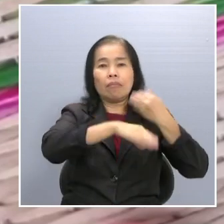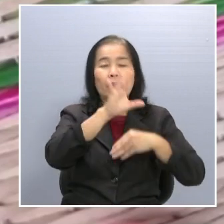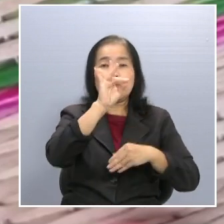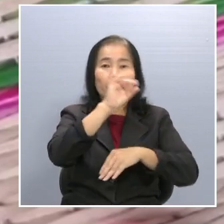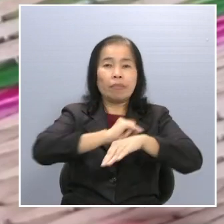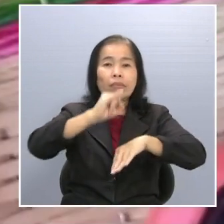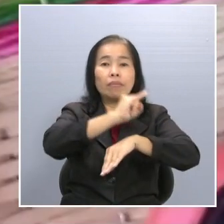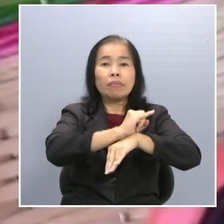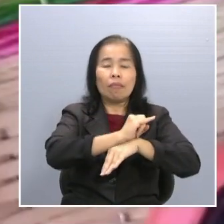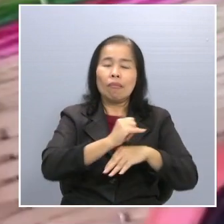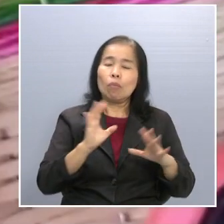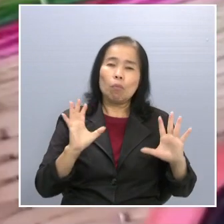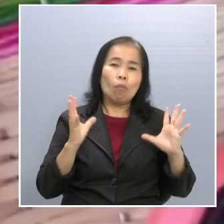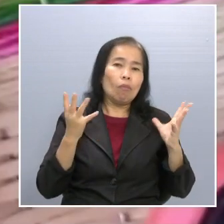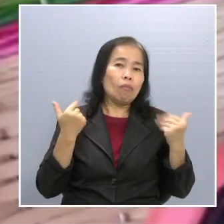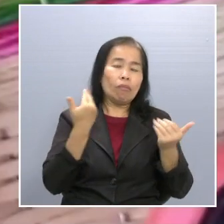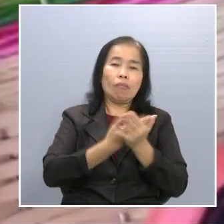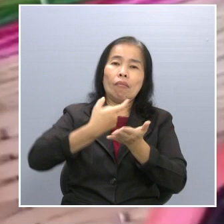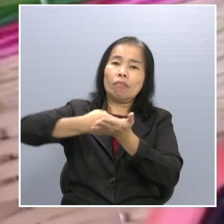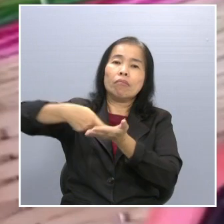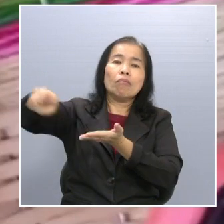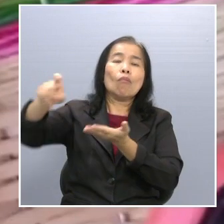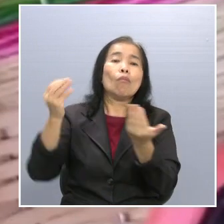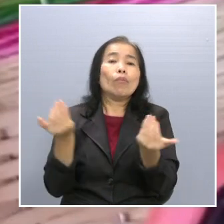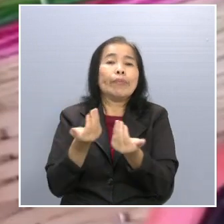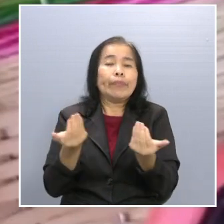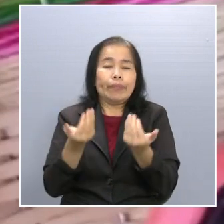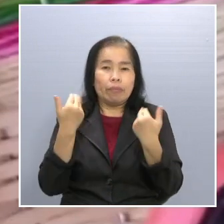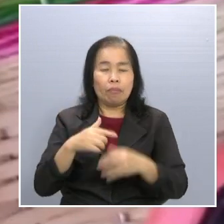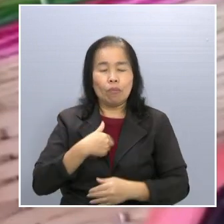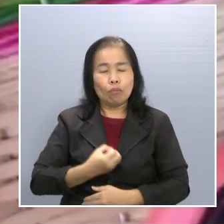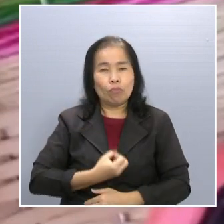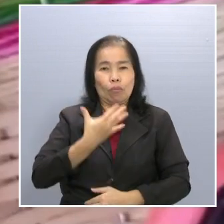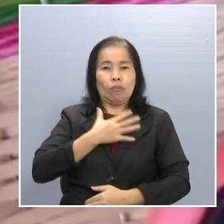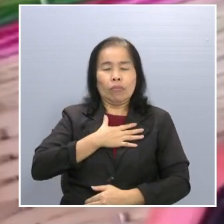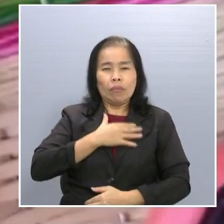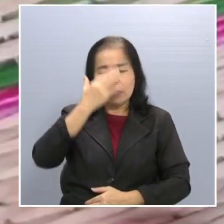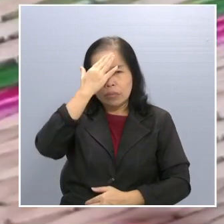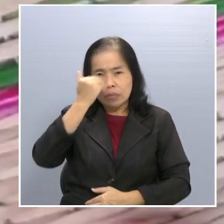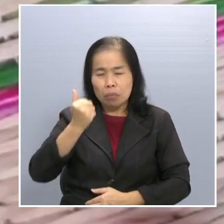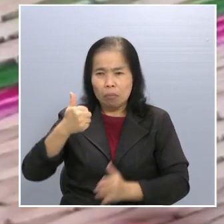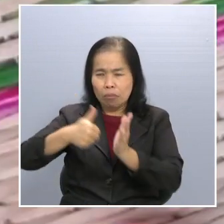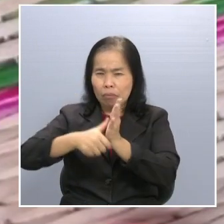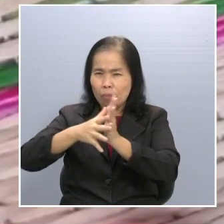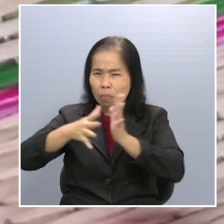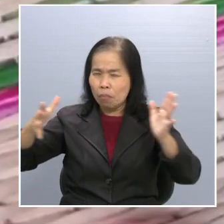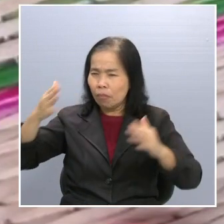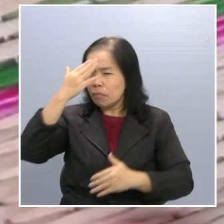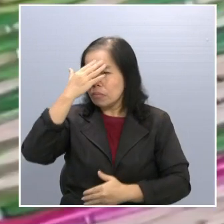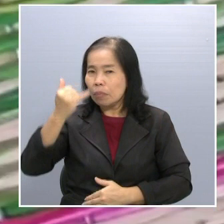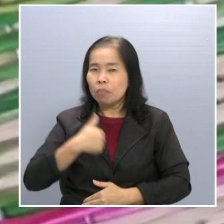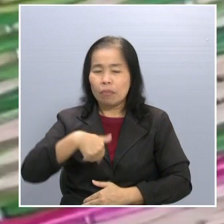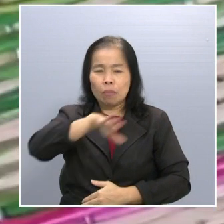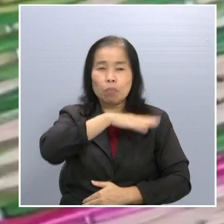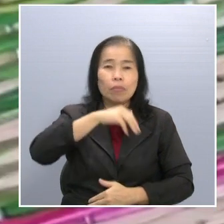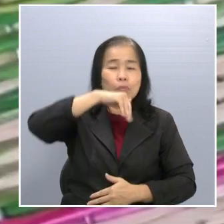เป็นสมบัติชิ้นสุดท้ายส่งเงินไปให้กับลูกค่ะแม่บอกว่าตกใจมากทำไมลูกชายเป็นหนี้เยอะขนาดนี้ทุกคนทั้งพี่